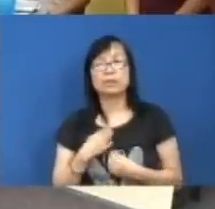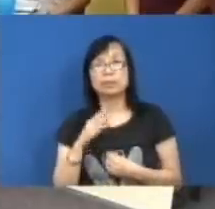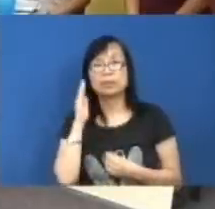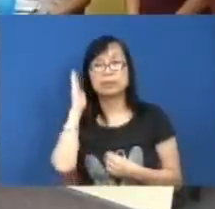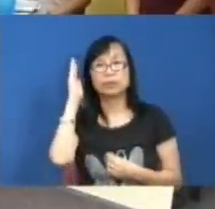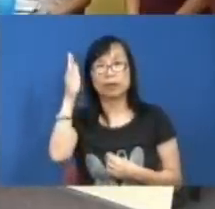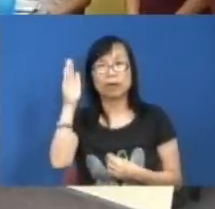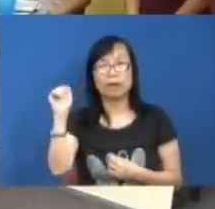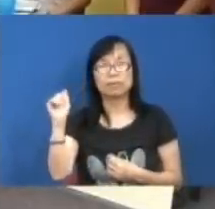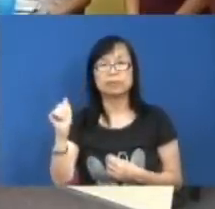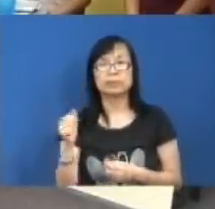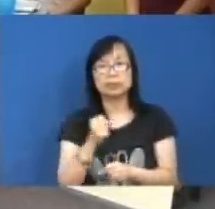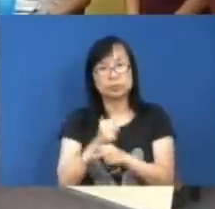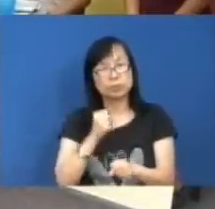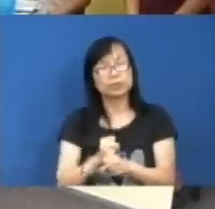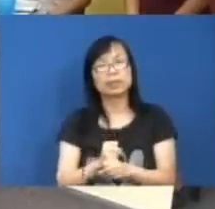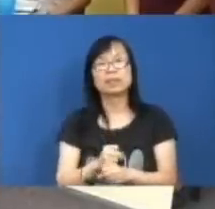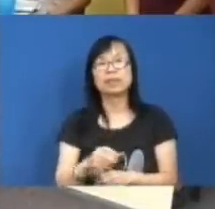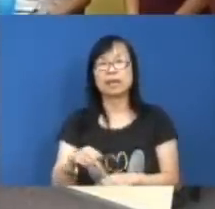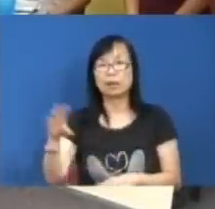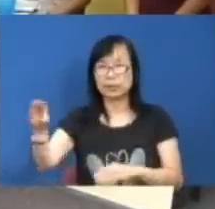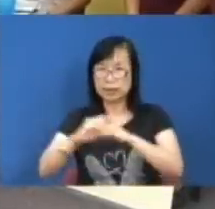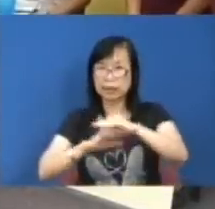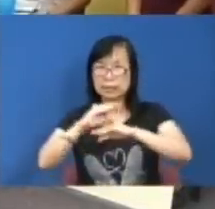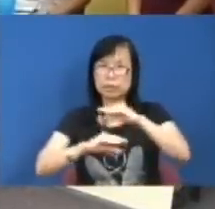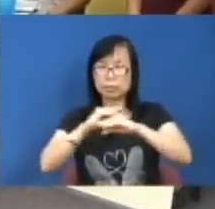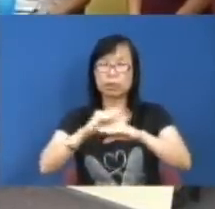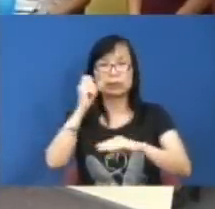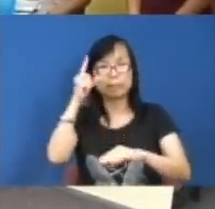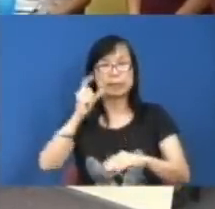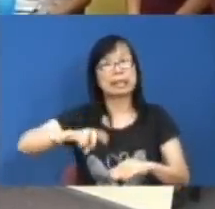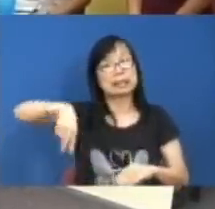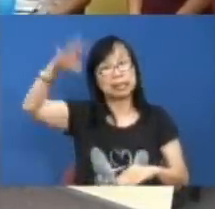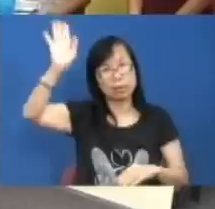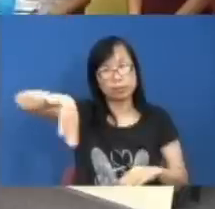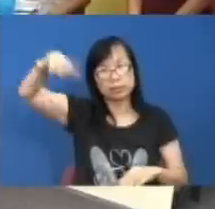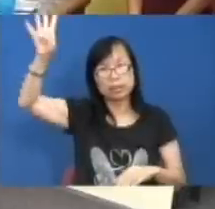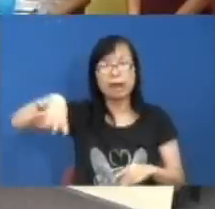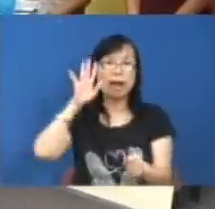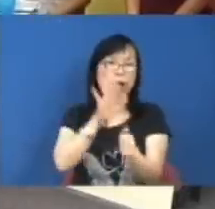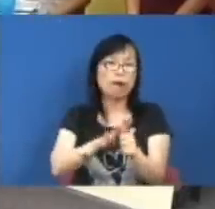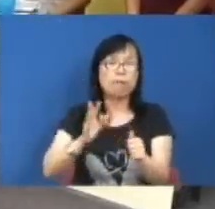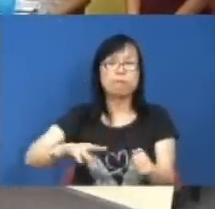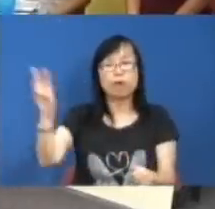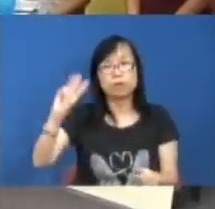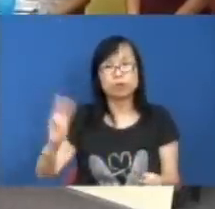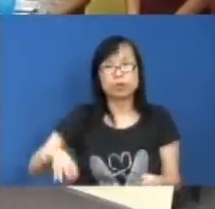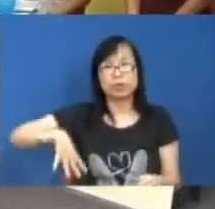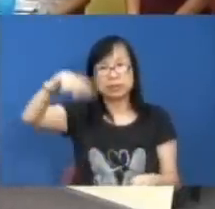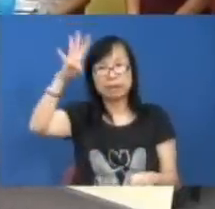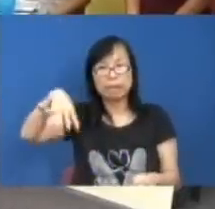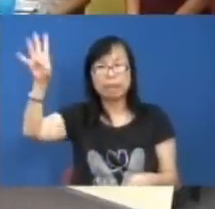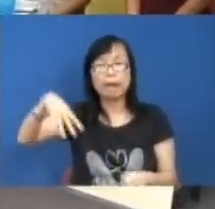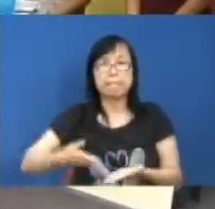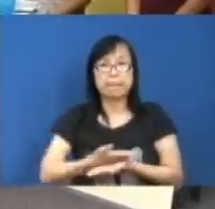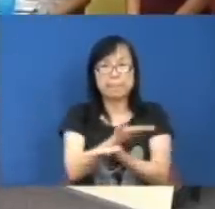行性嘅，今日特別係有一啲建築嘅，包括係特別係油漆呢方面防水漆嘅一啲物料咧，係帶俾大家